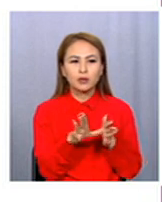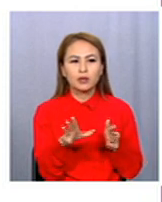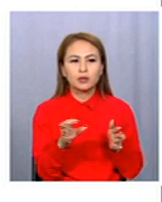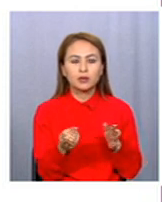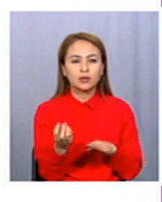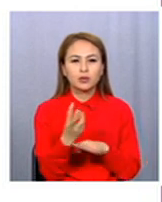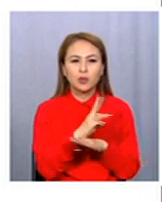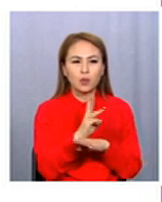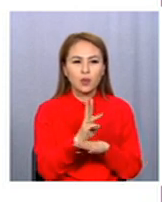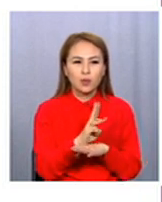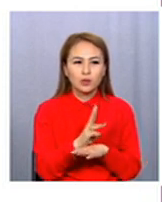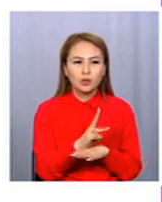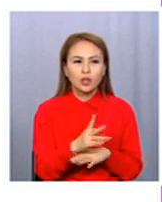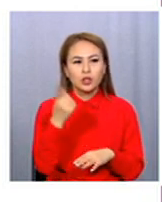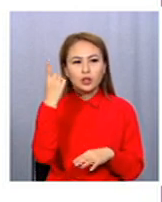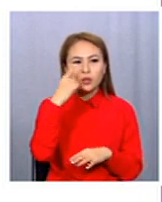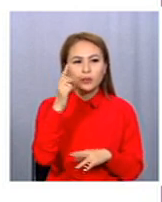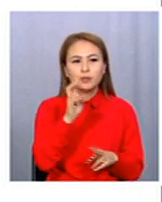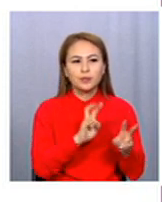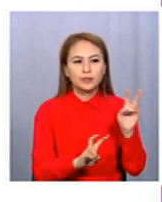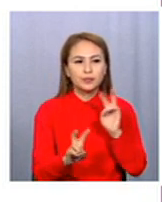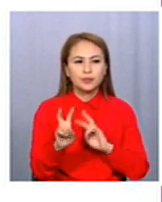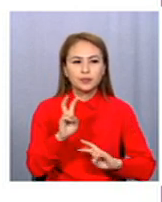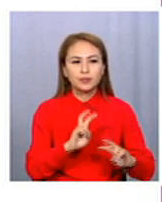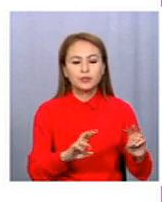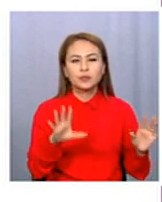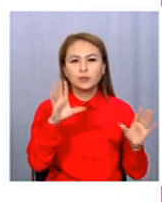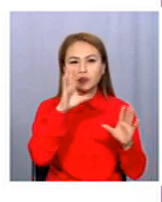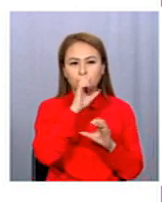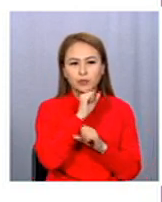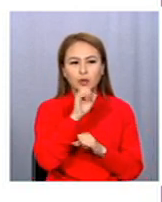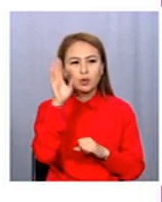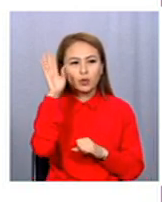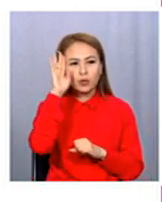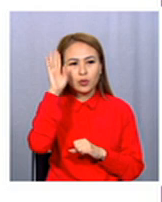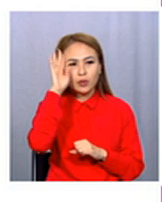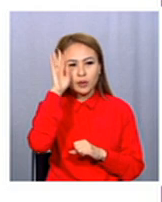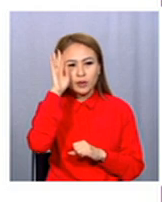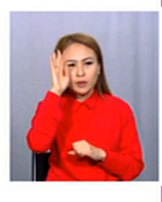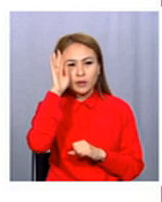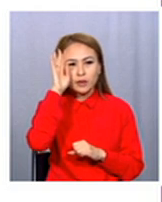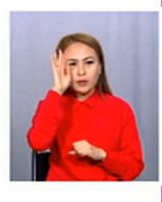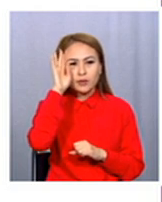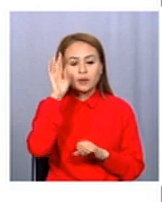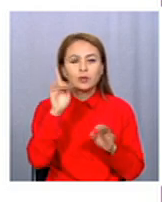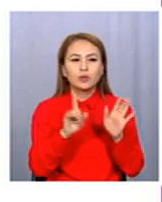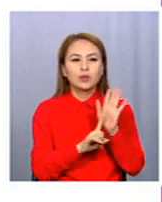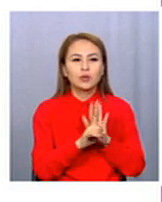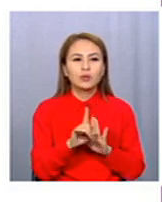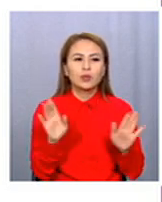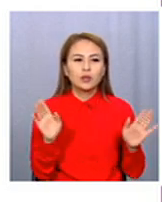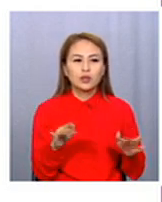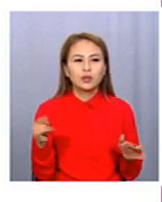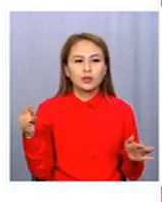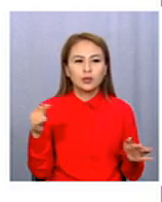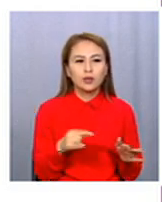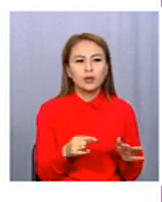от, жұмбақ іздер, үндемейтін ұл, қиырдан келген